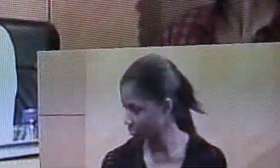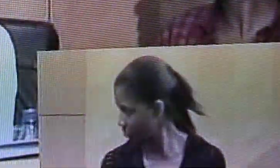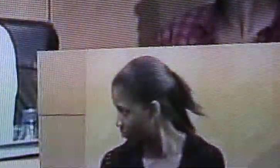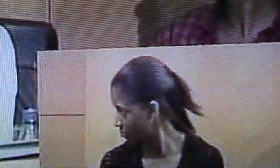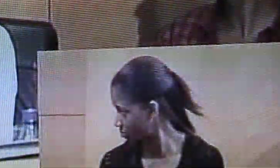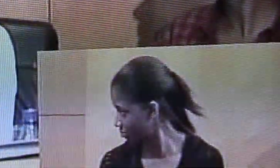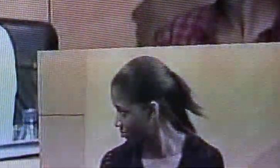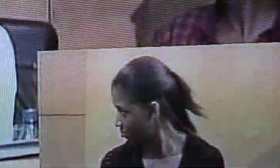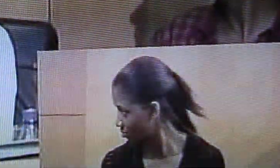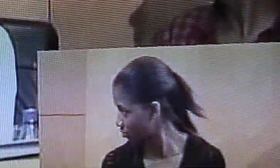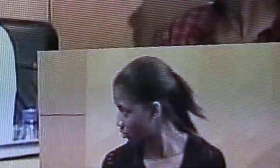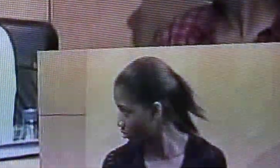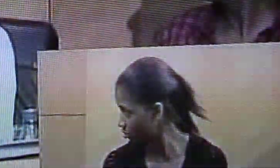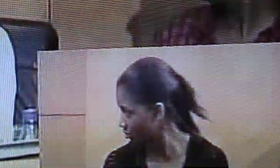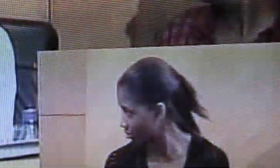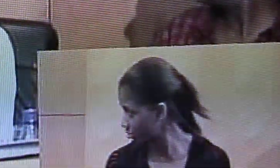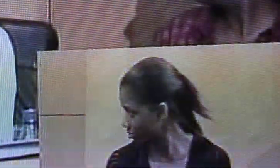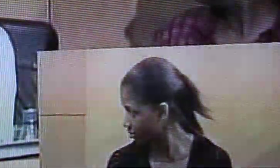Monsieur le Président.